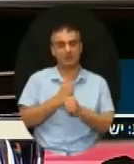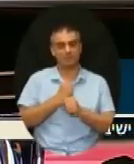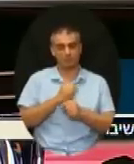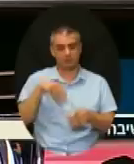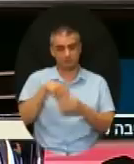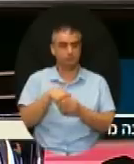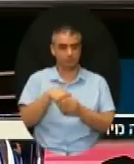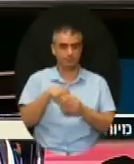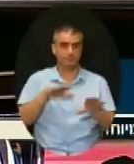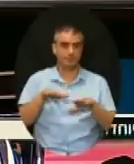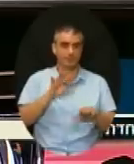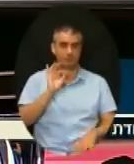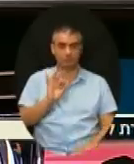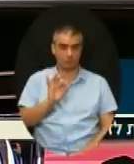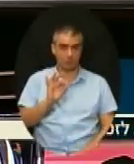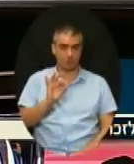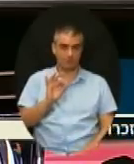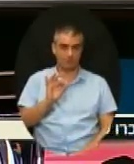בתוך ממשלתו,